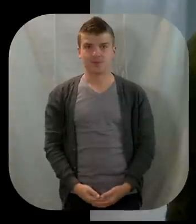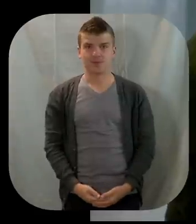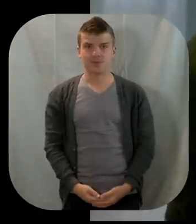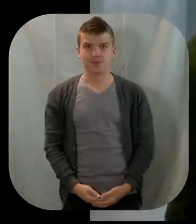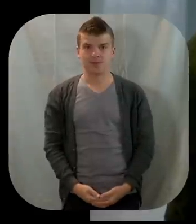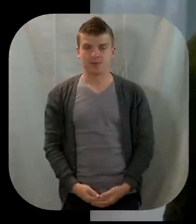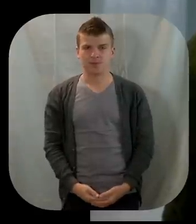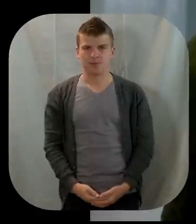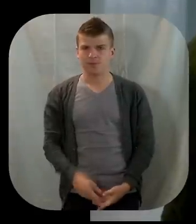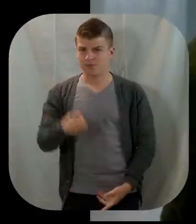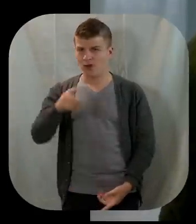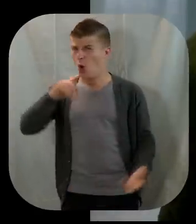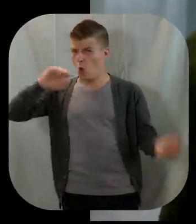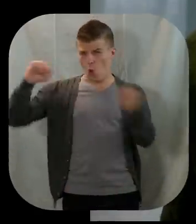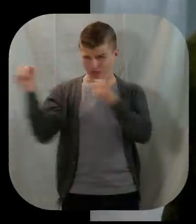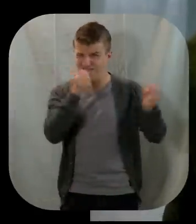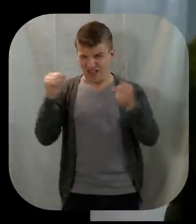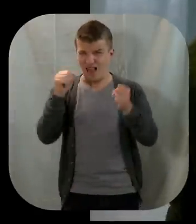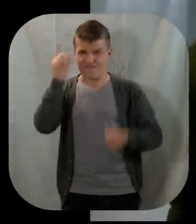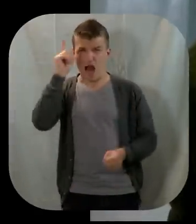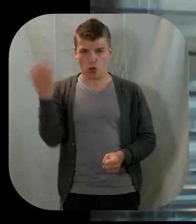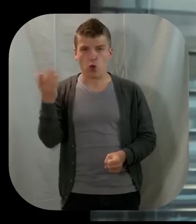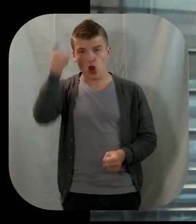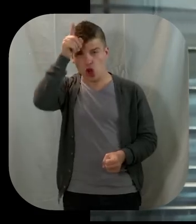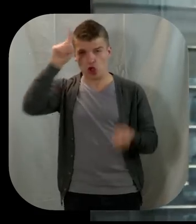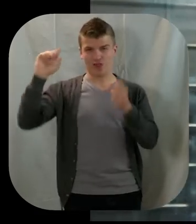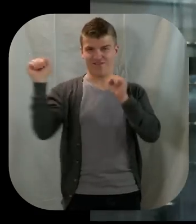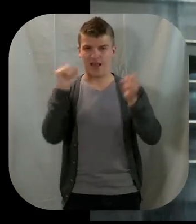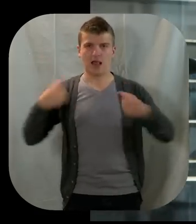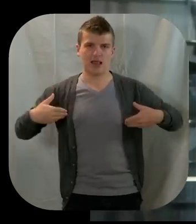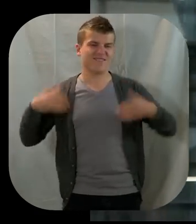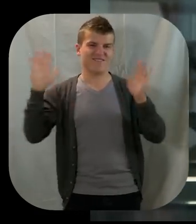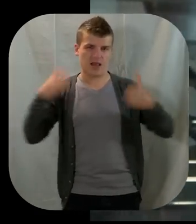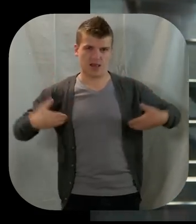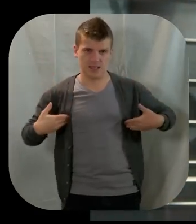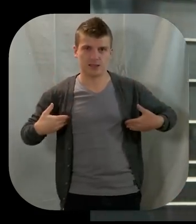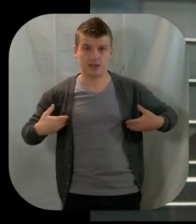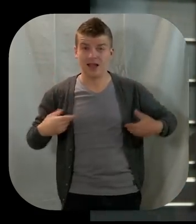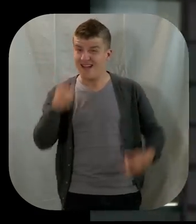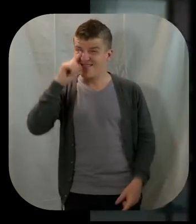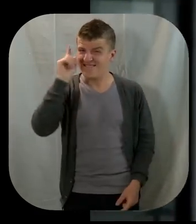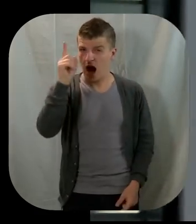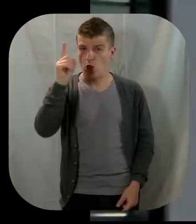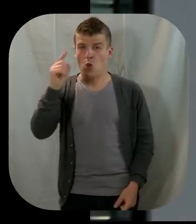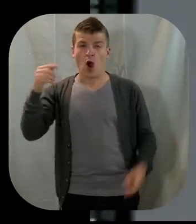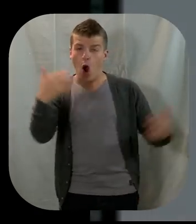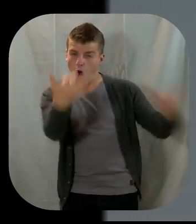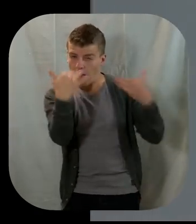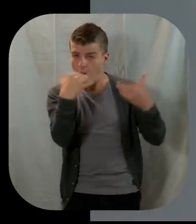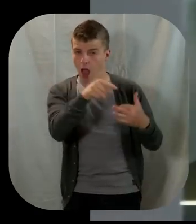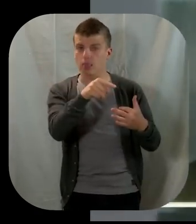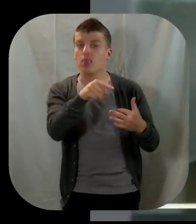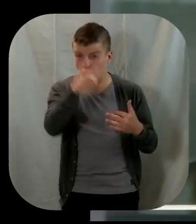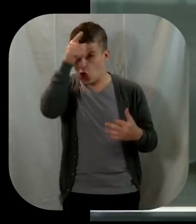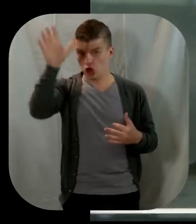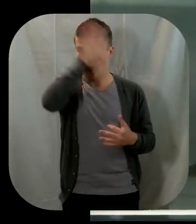Und hier noch eine Unwetterwarnung des Deutschen Wetterdienstes. Der Deutsche Wetterdienst warnt aktuell vor Orkanböen in weiten Teilen Deutschlands.